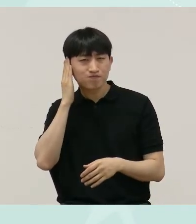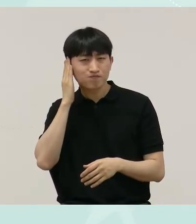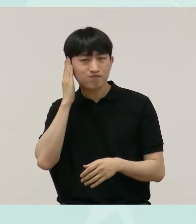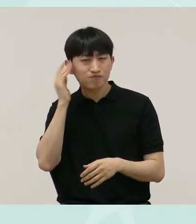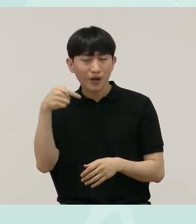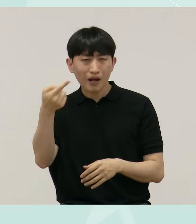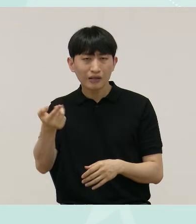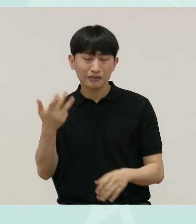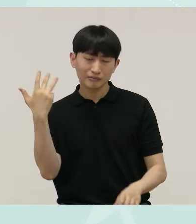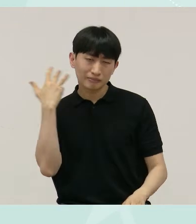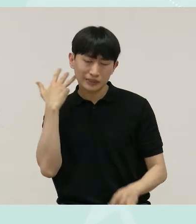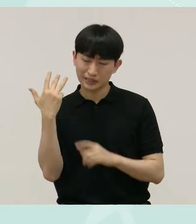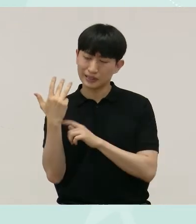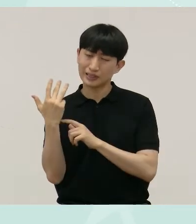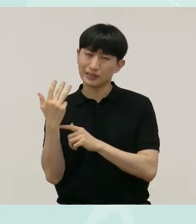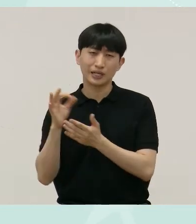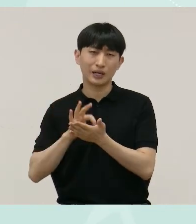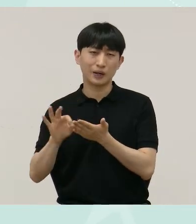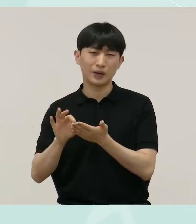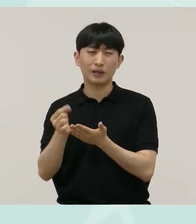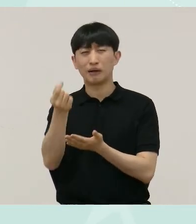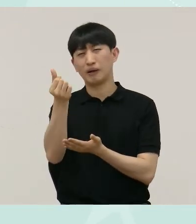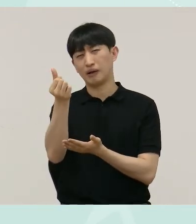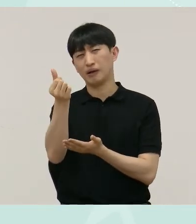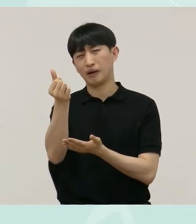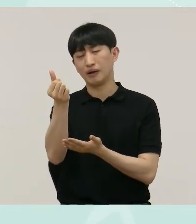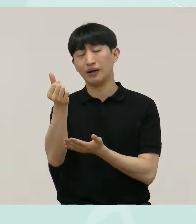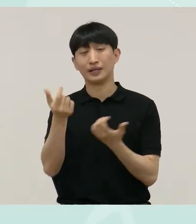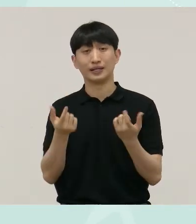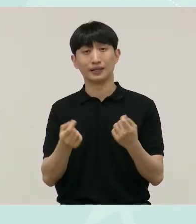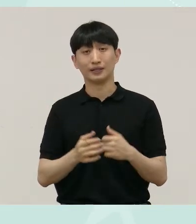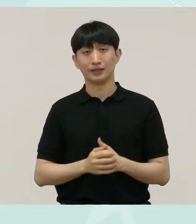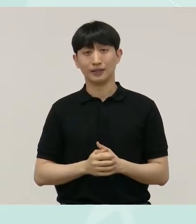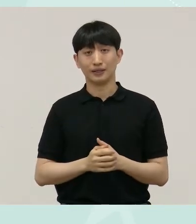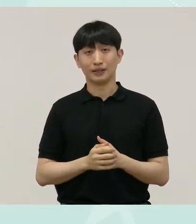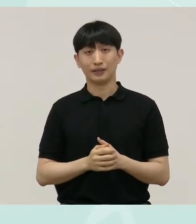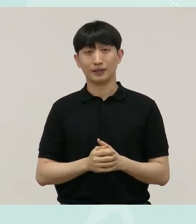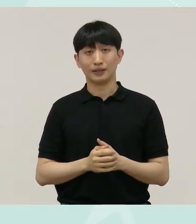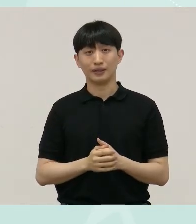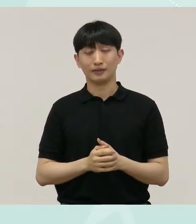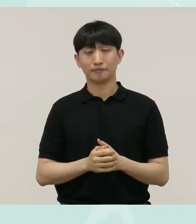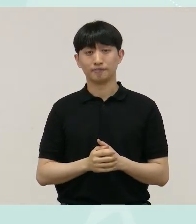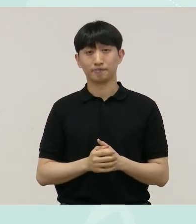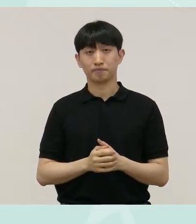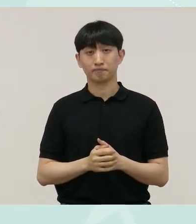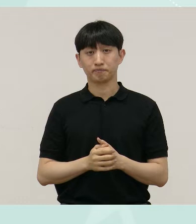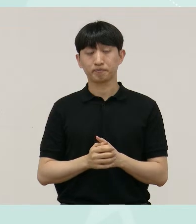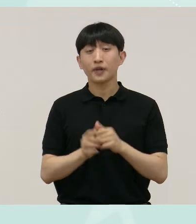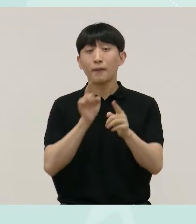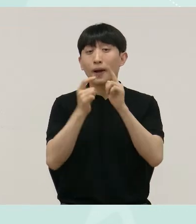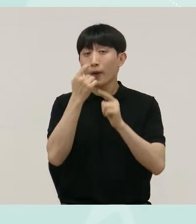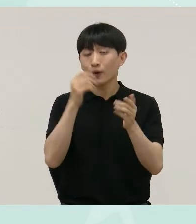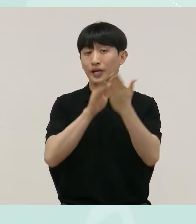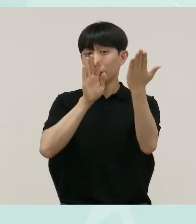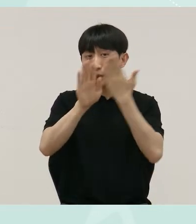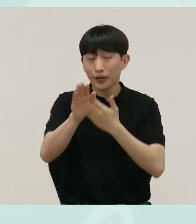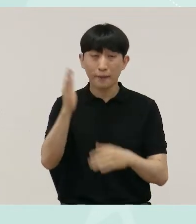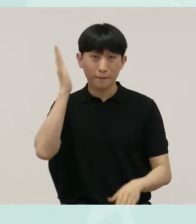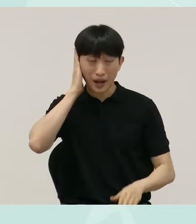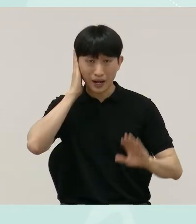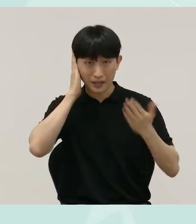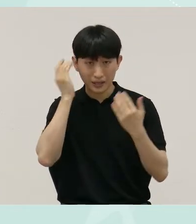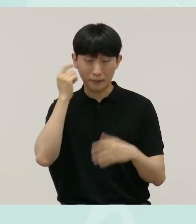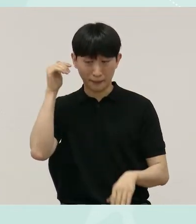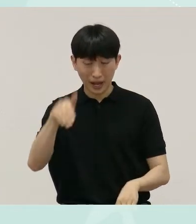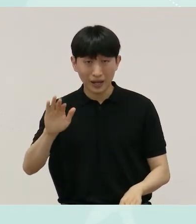인공화를 하지 않게 되는 비율이 높기 때문에 이 부분은 적절치가 못하고요. 그 이후에 언어 습득기 이후에 전농이 되었다라고 했을